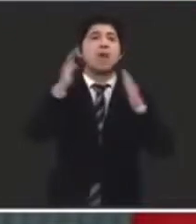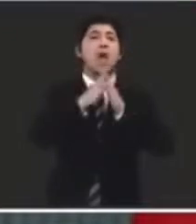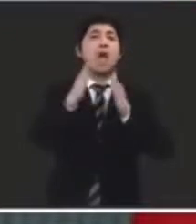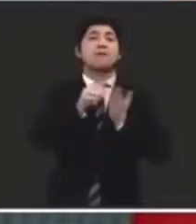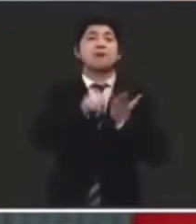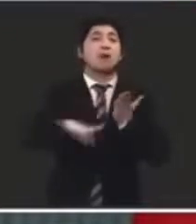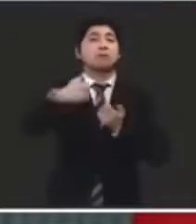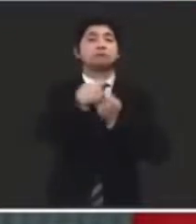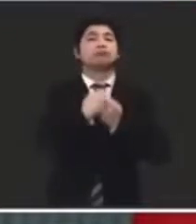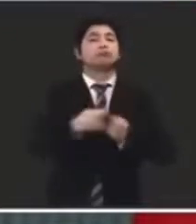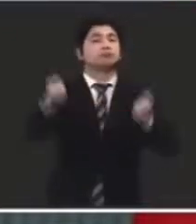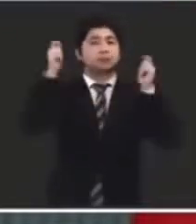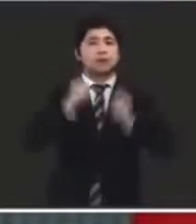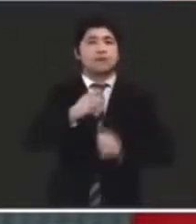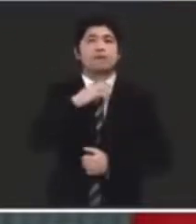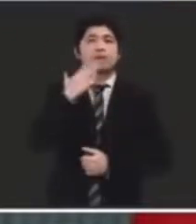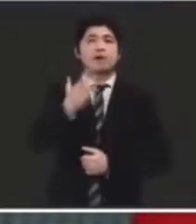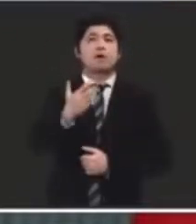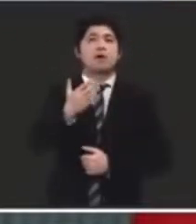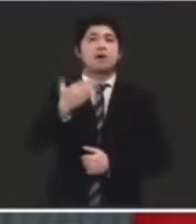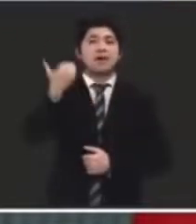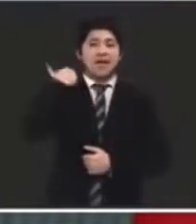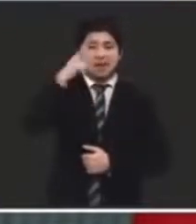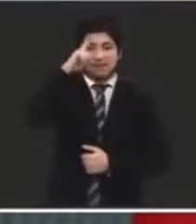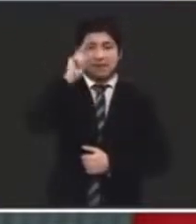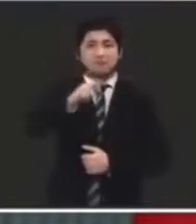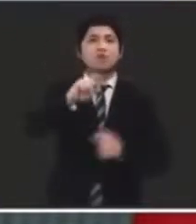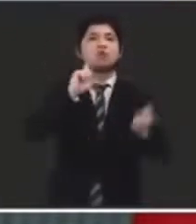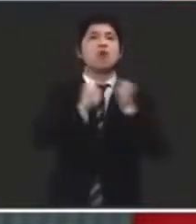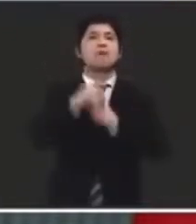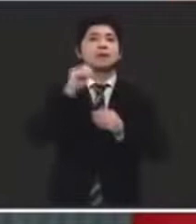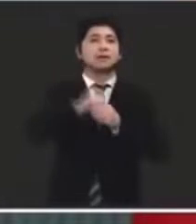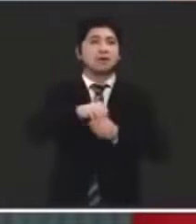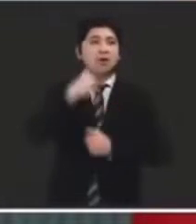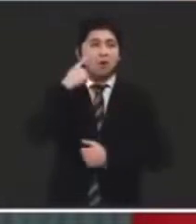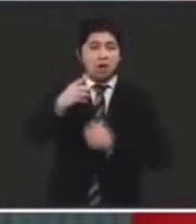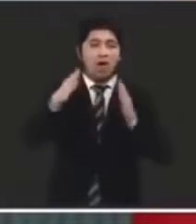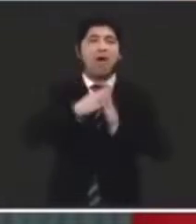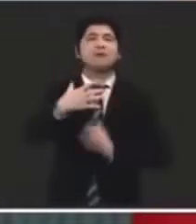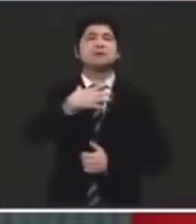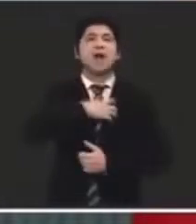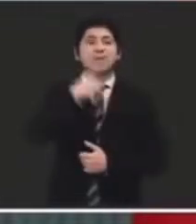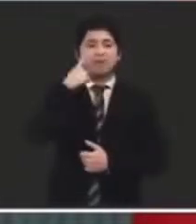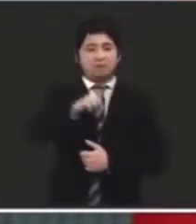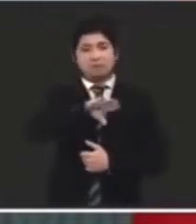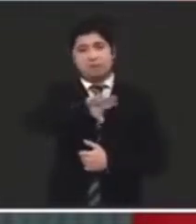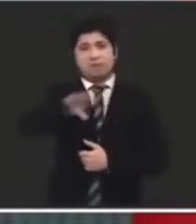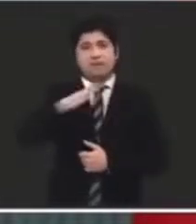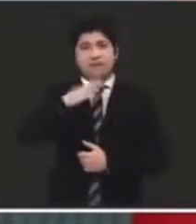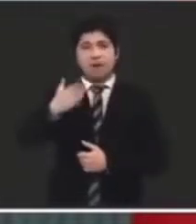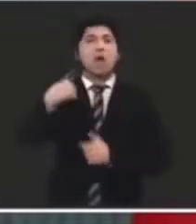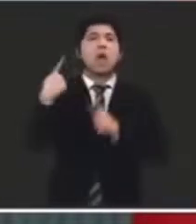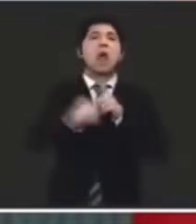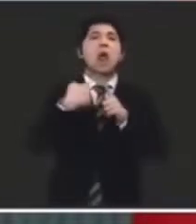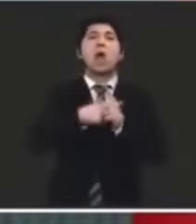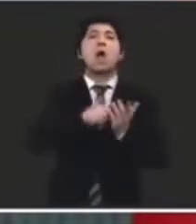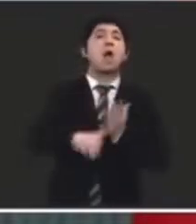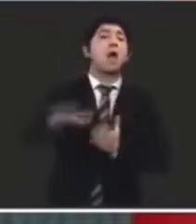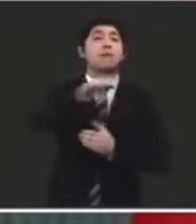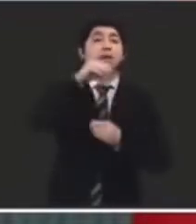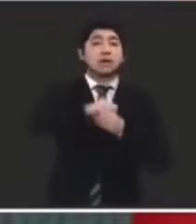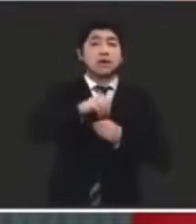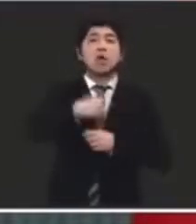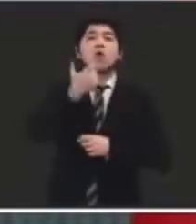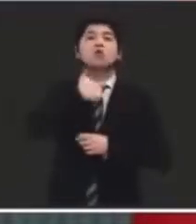yapmıştık yeni başvuru döneminde Ev sahipleri yanında Kiracıları da